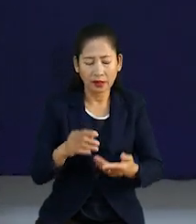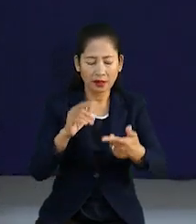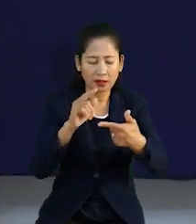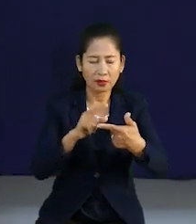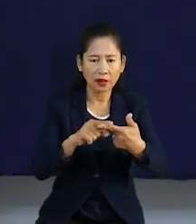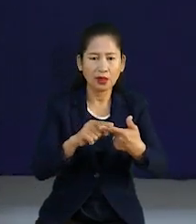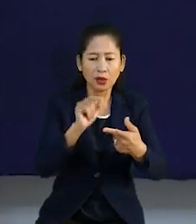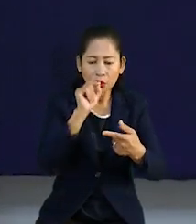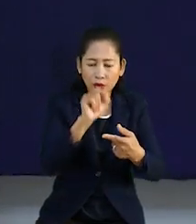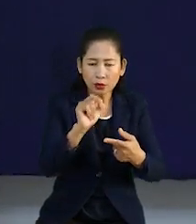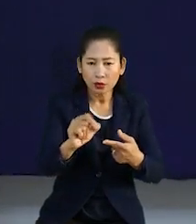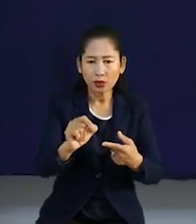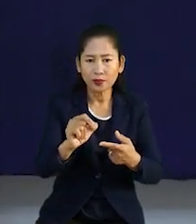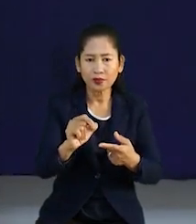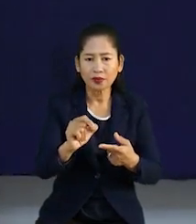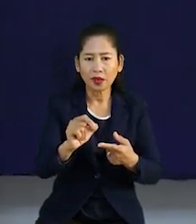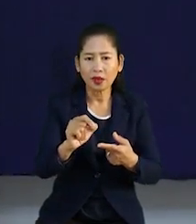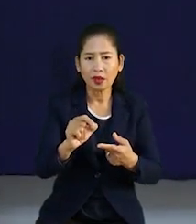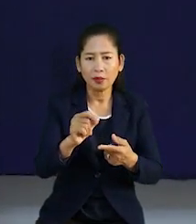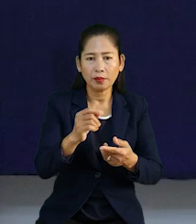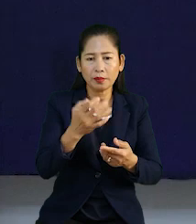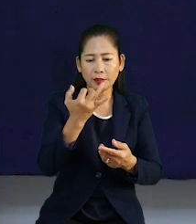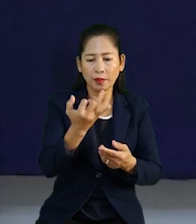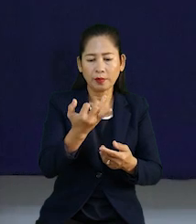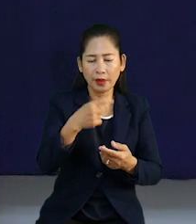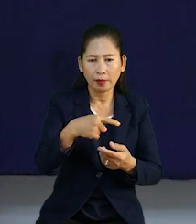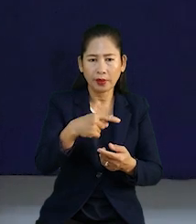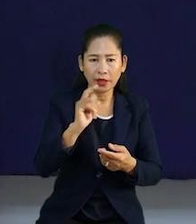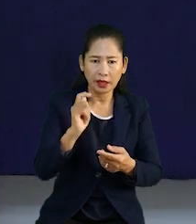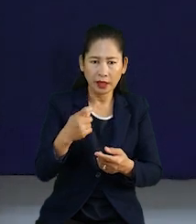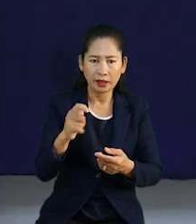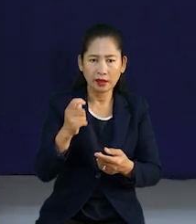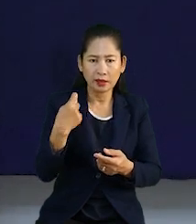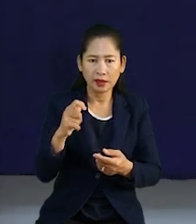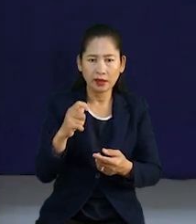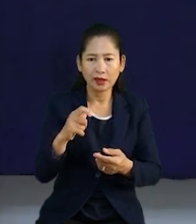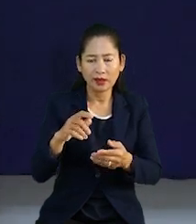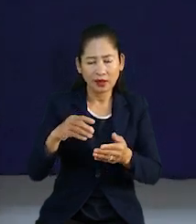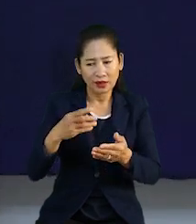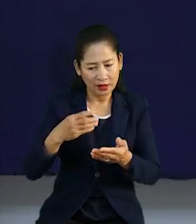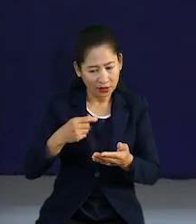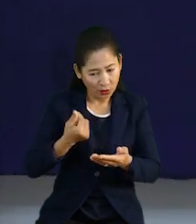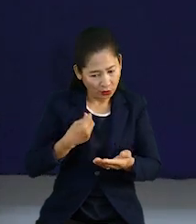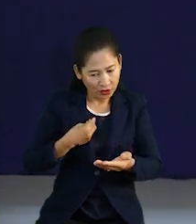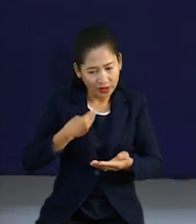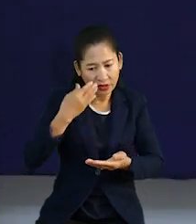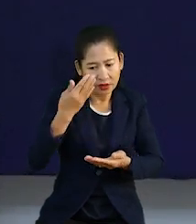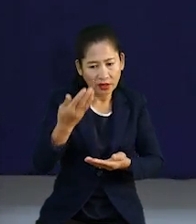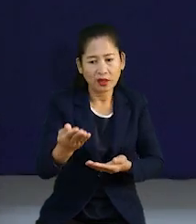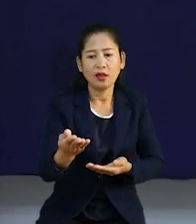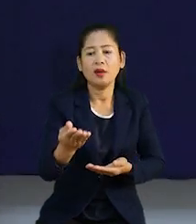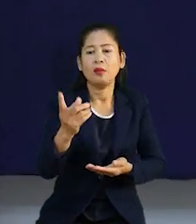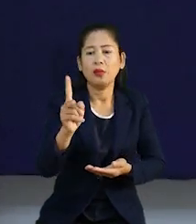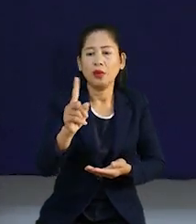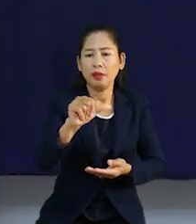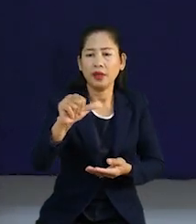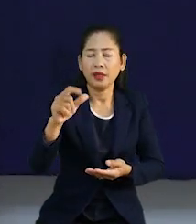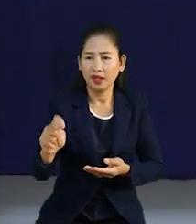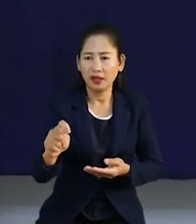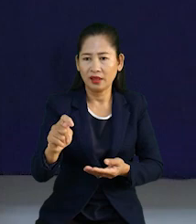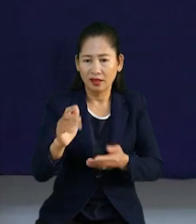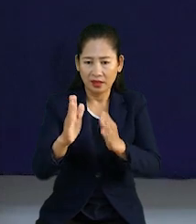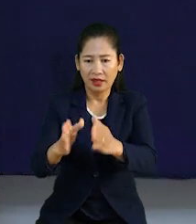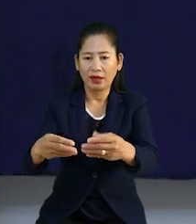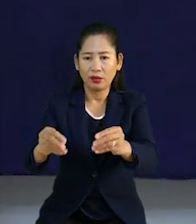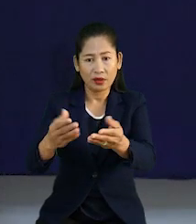dương dục mà chua chọn năng ấy để miên tập lấy trầm pi toàn hai dương hơi lùi ở từ nẻ lụa chân luôn mùi mờn thì ta nẻ lụa từ